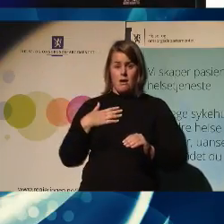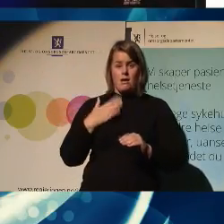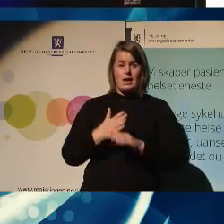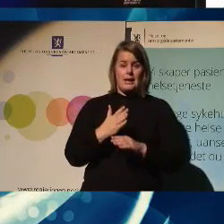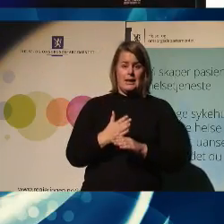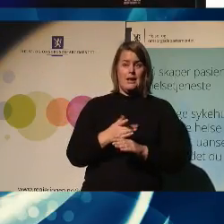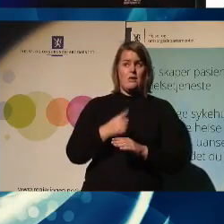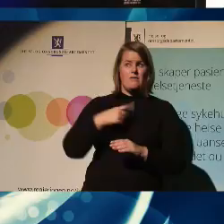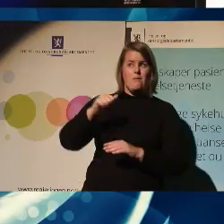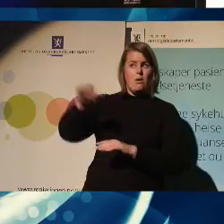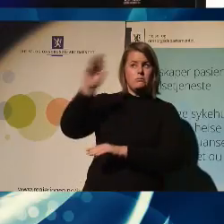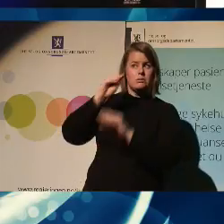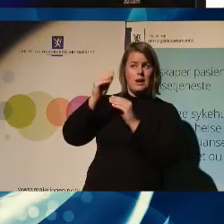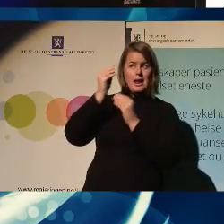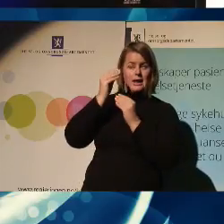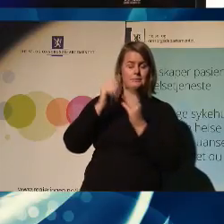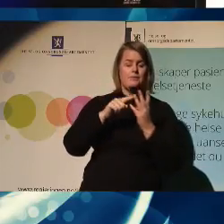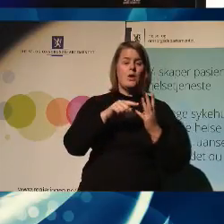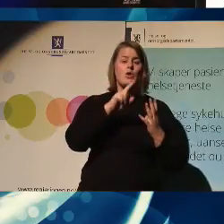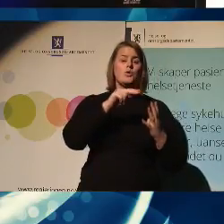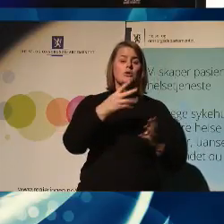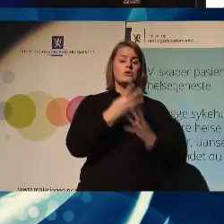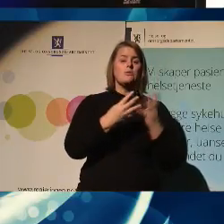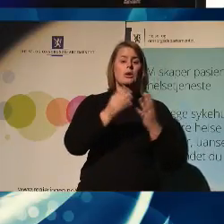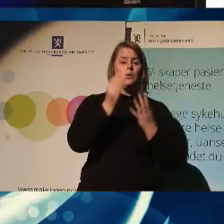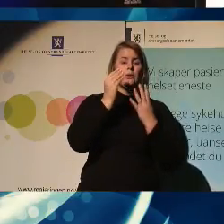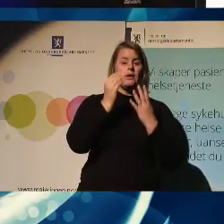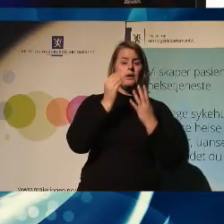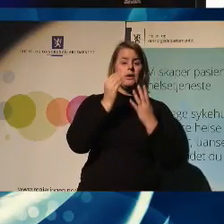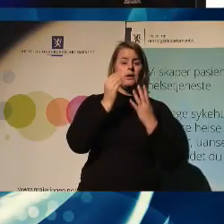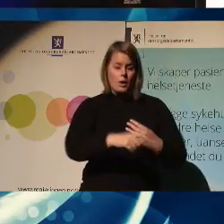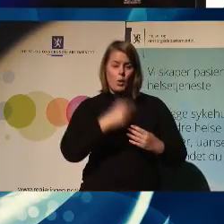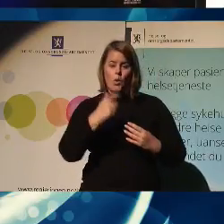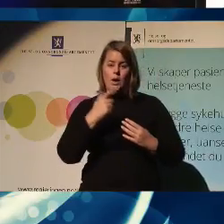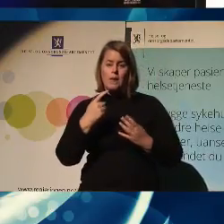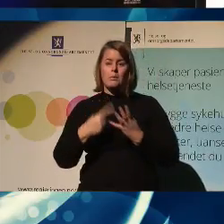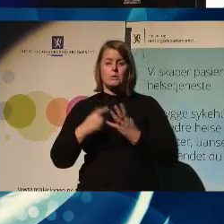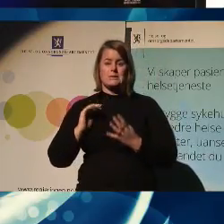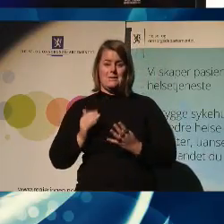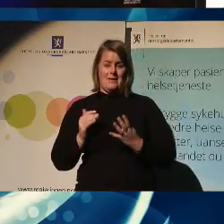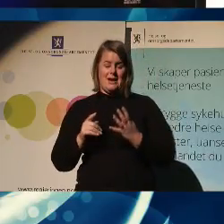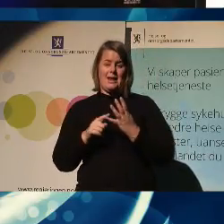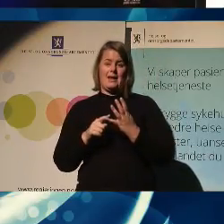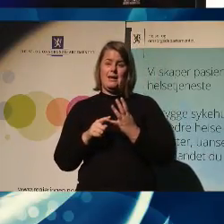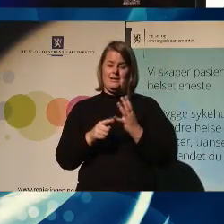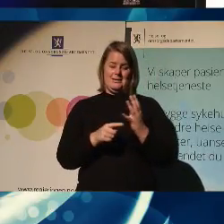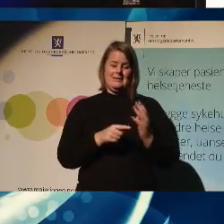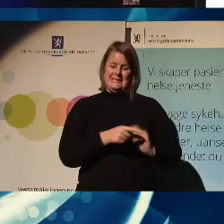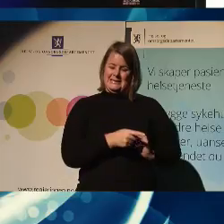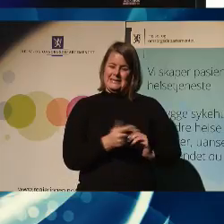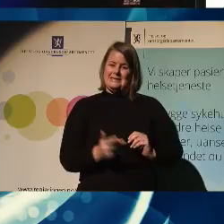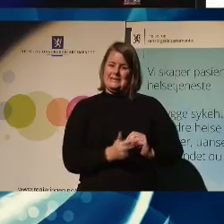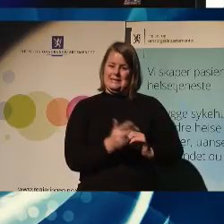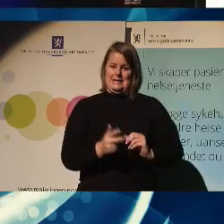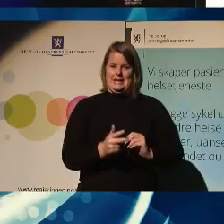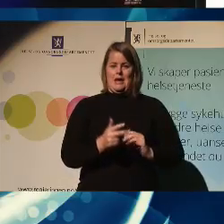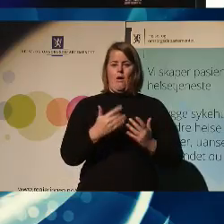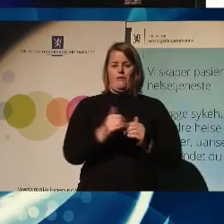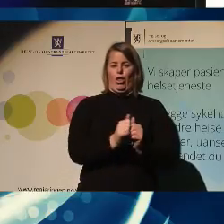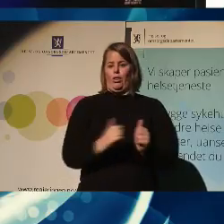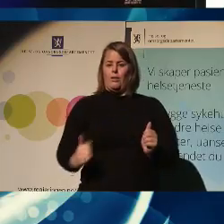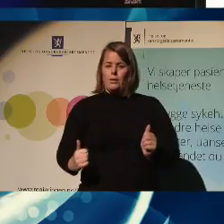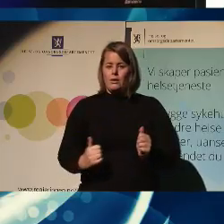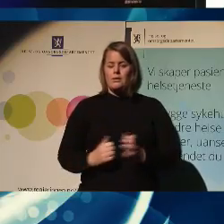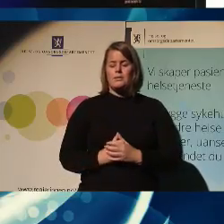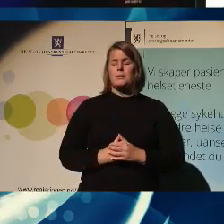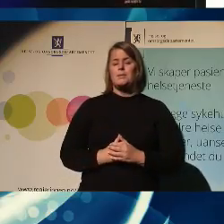av. Sikre norskspråklig utdanning for barn, unge og kvinner, som ofte er de som ligger etter.